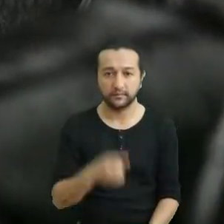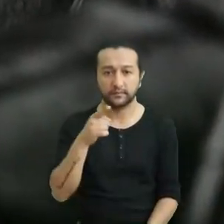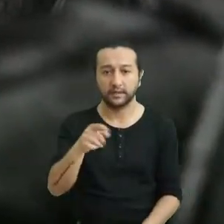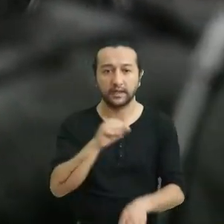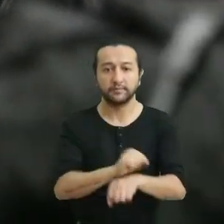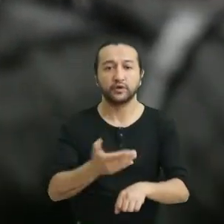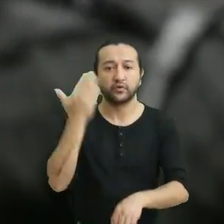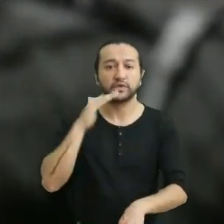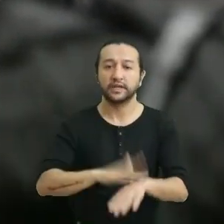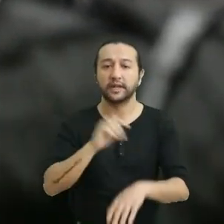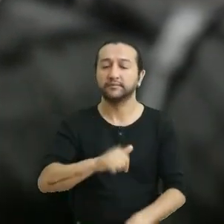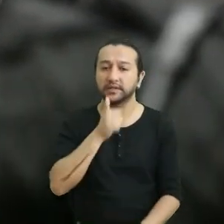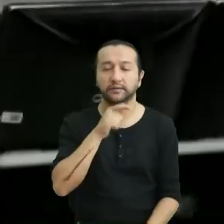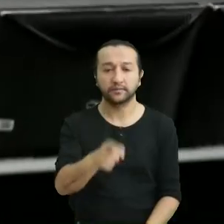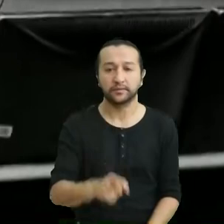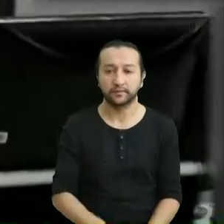Hapisten önce ne yapmış bu herif?